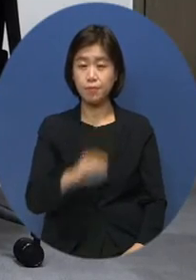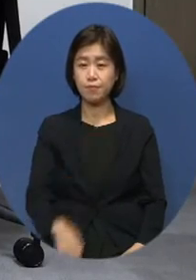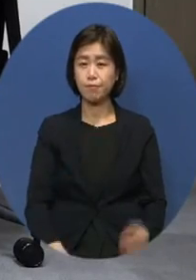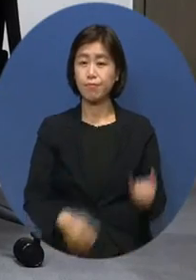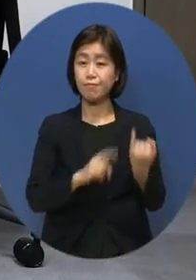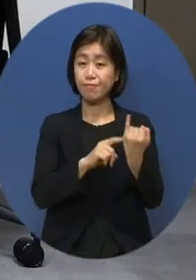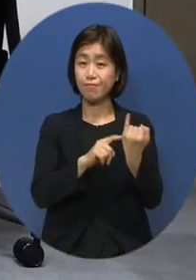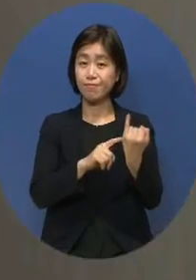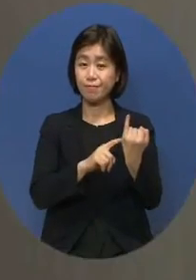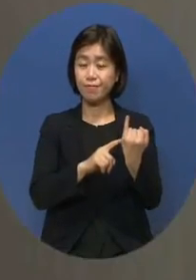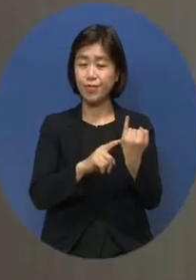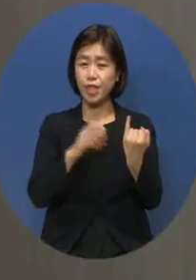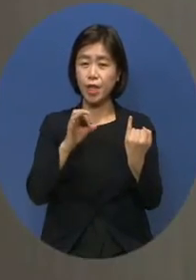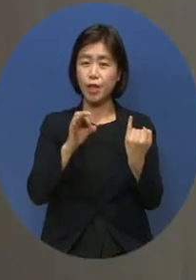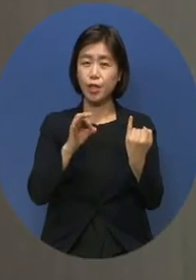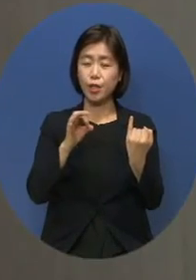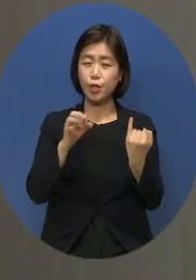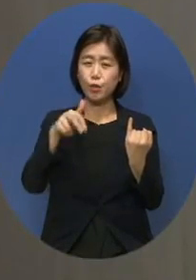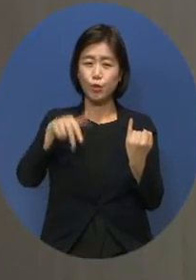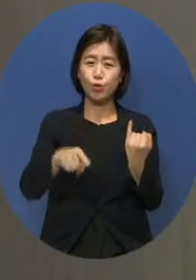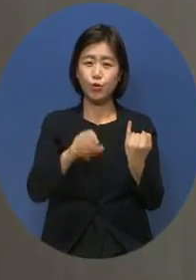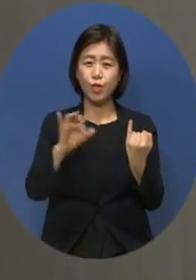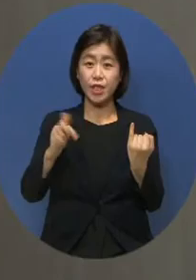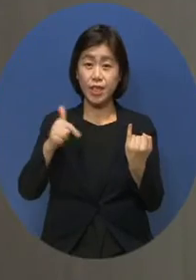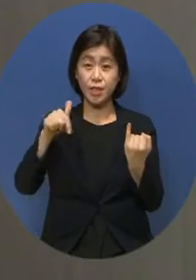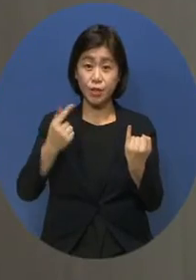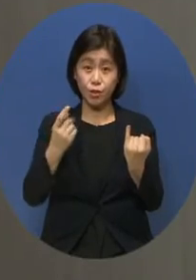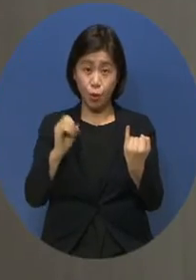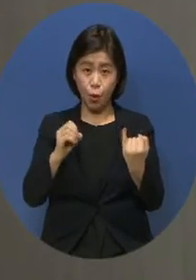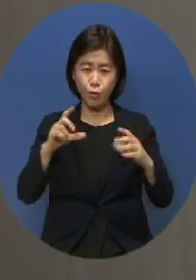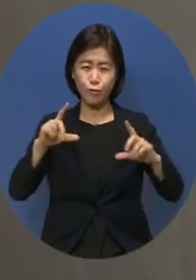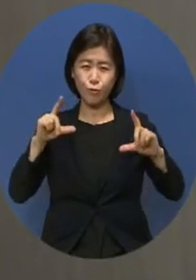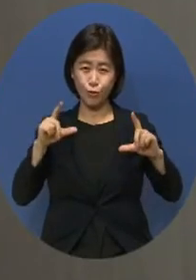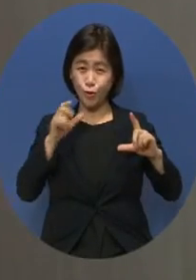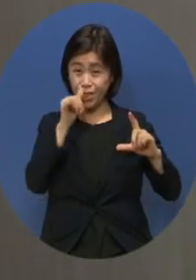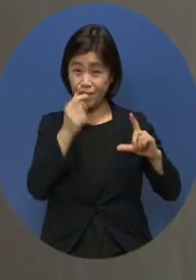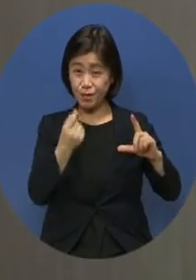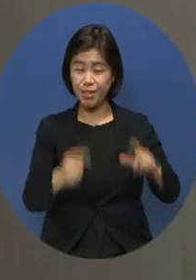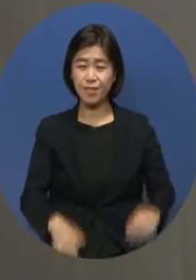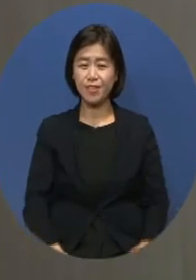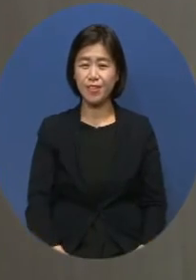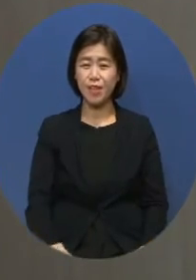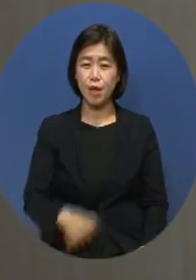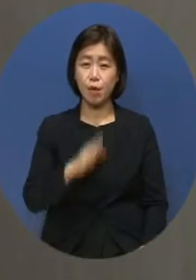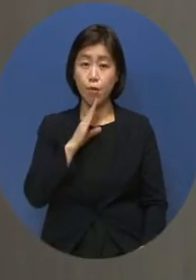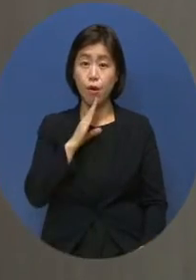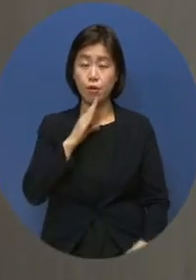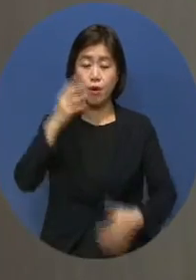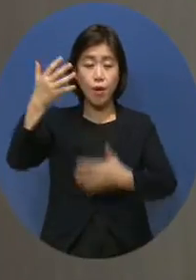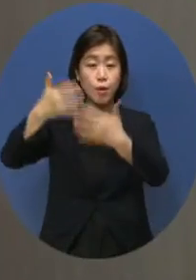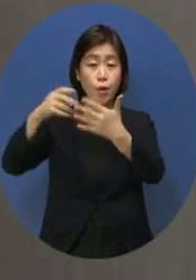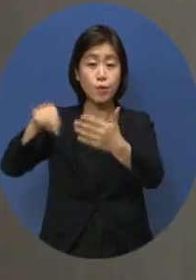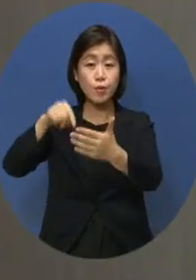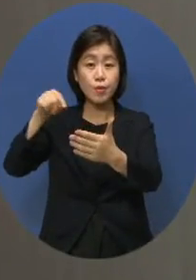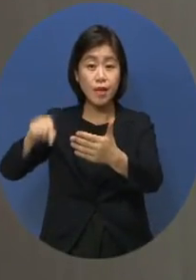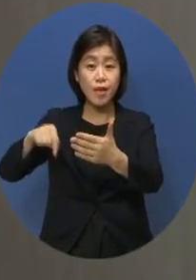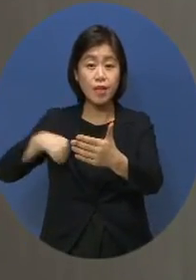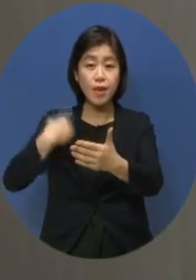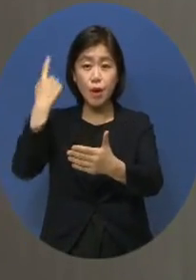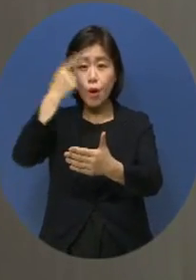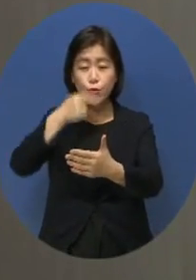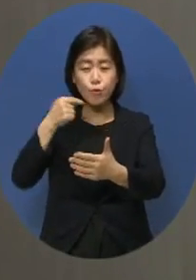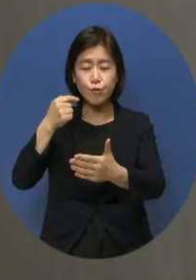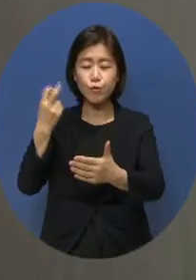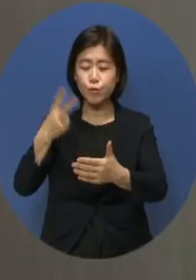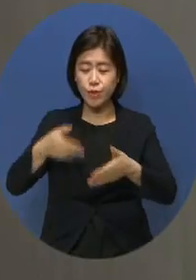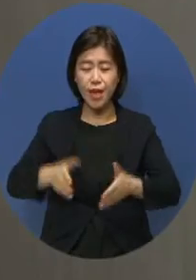아, 된 거잖아요. 그래서 아직도 종종 딱 그 자기 생일 축하해주는 그 장면 틀어달라고 얘기할 때 있어요. 아, 유난히